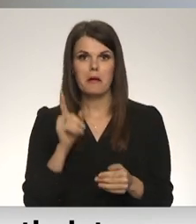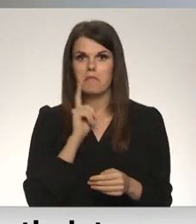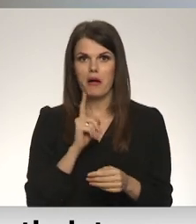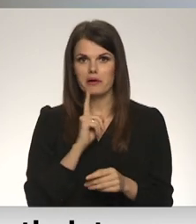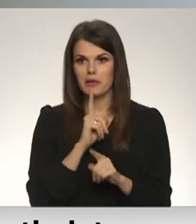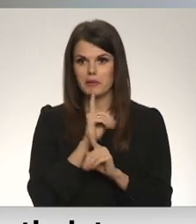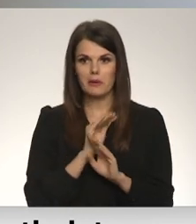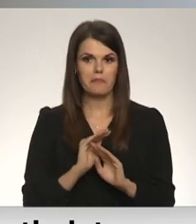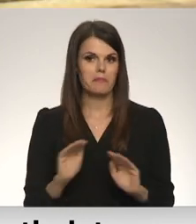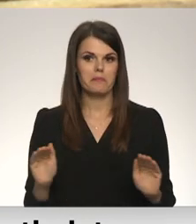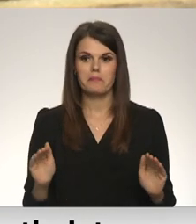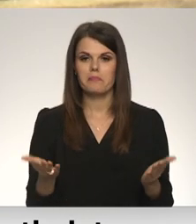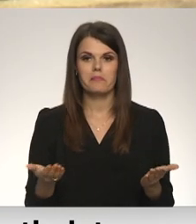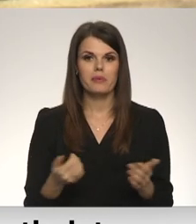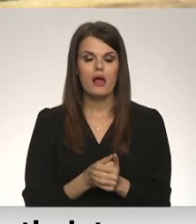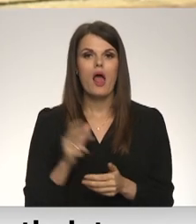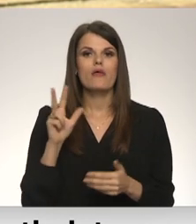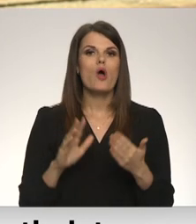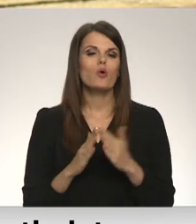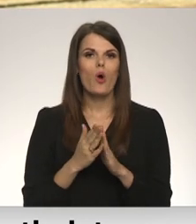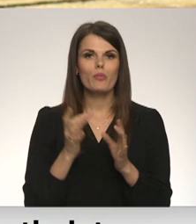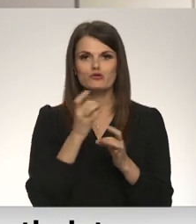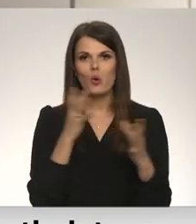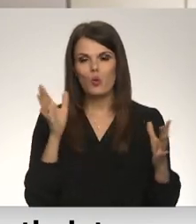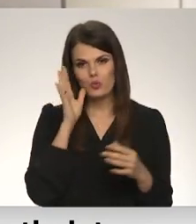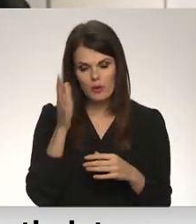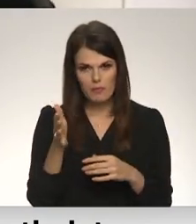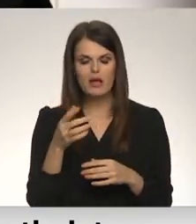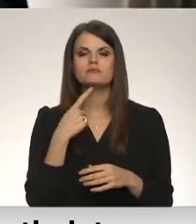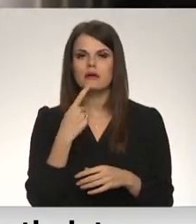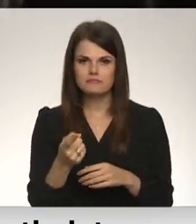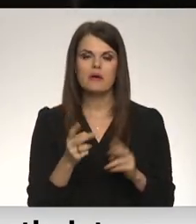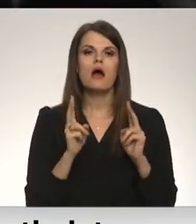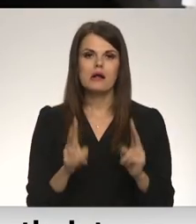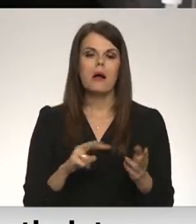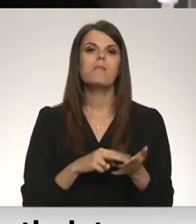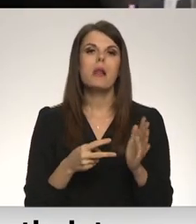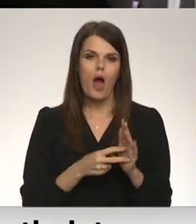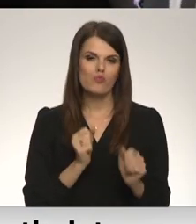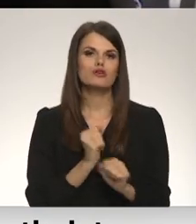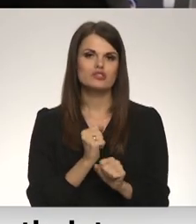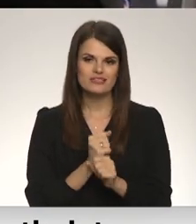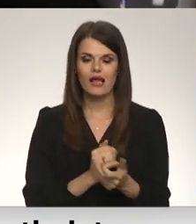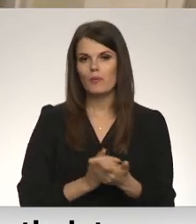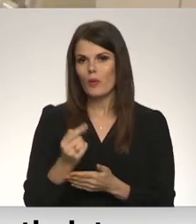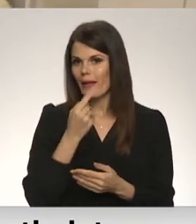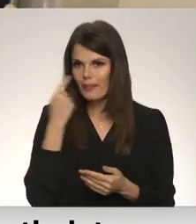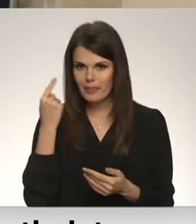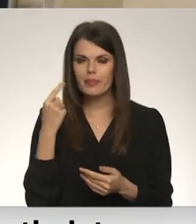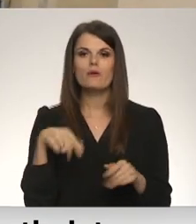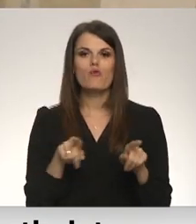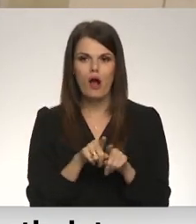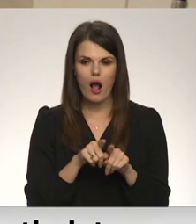vēl neviens sazinājies nav. Daugavpils kultūras pārvaldē RTV apstiprina, ka plānošanas darbi turpinās. Tikokā noteikts